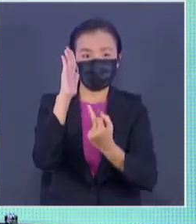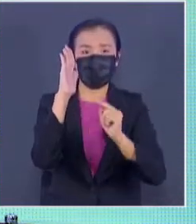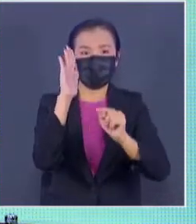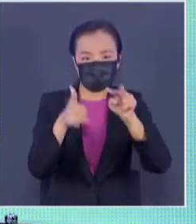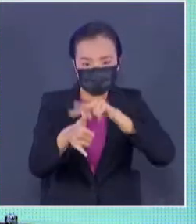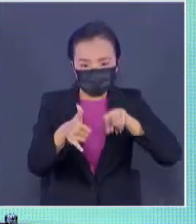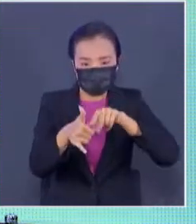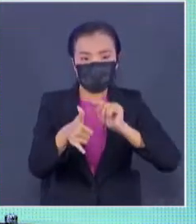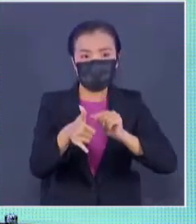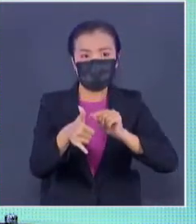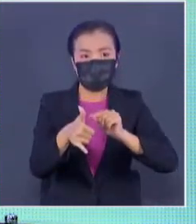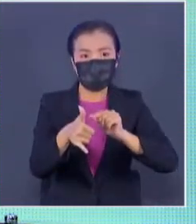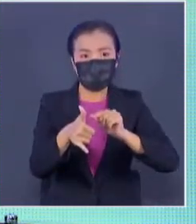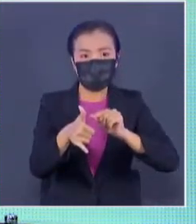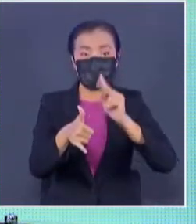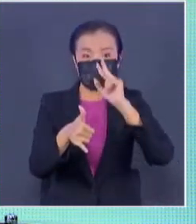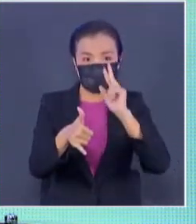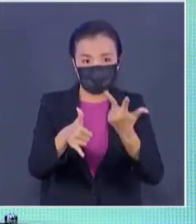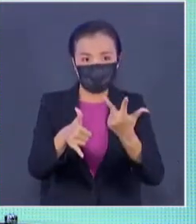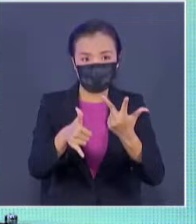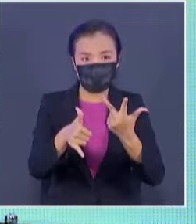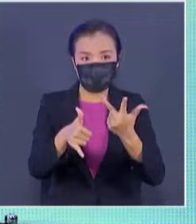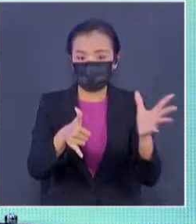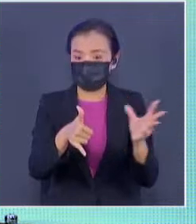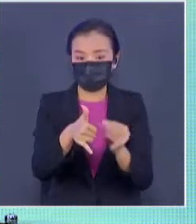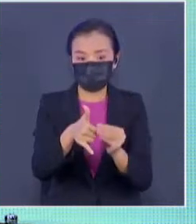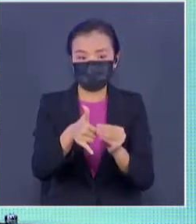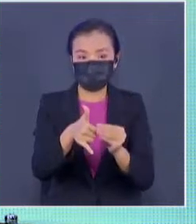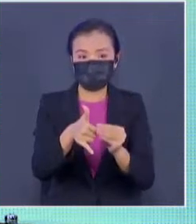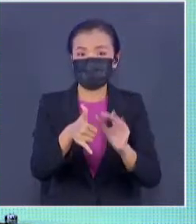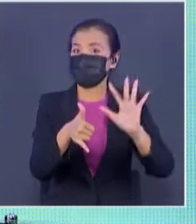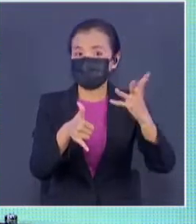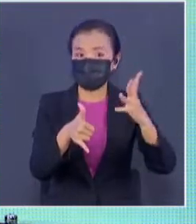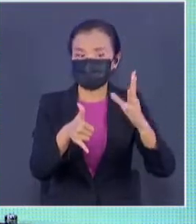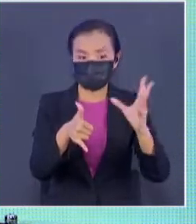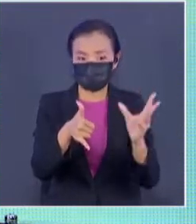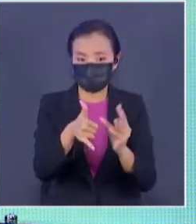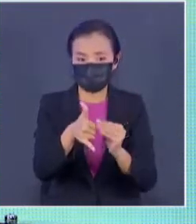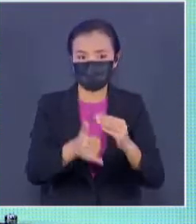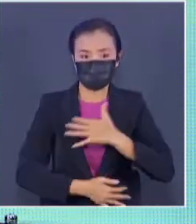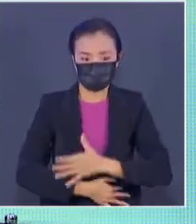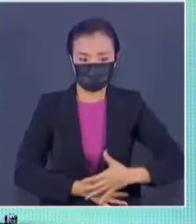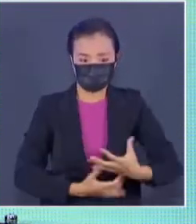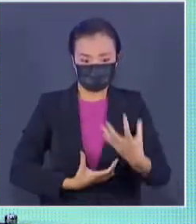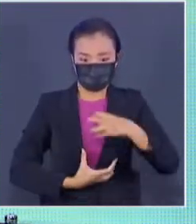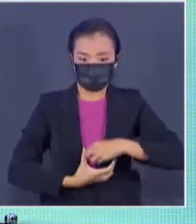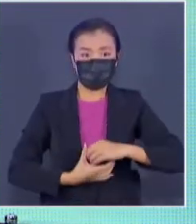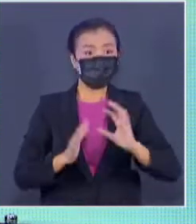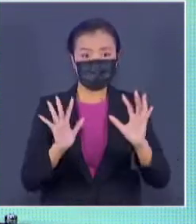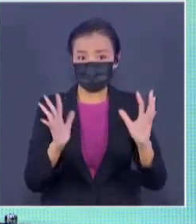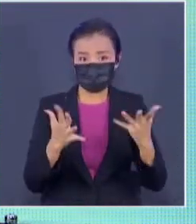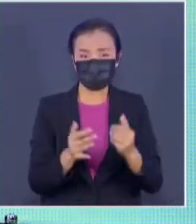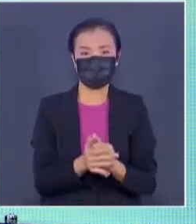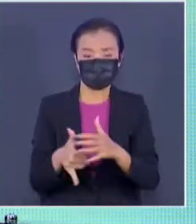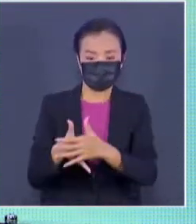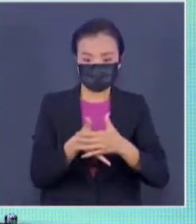าเชื้อเพิ่มเติมทั้งหมดที่สมุยเนี่ย3 รอบปรากฏว่าไม่พบเชื้อนะครับไม่มีเชื้อหลงเหลืออยู่ในร่างกายแล้วตอนนี้ก็คว